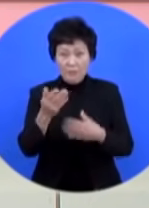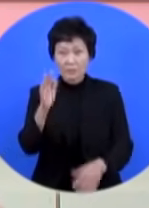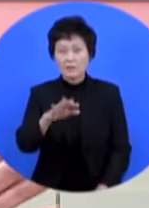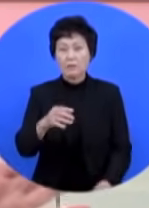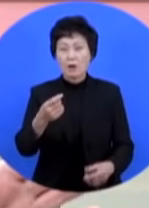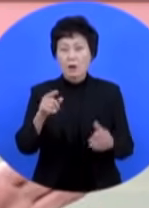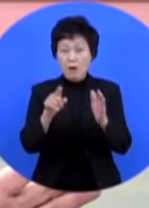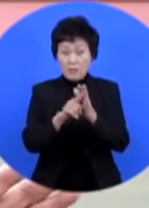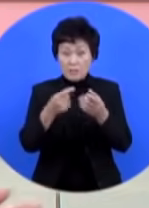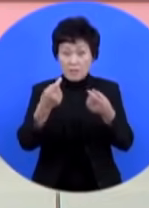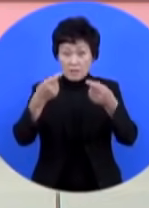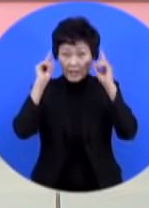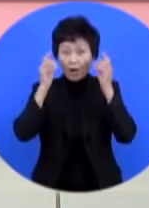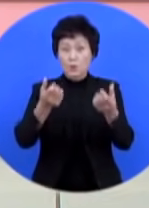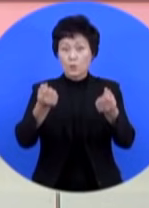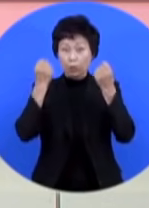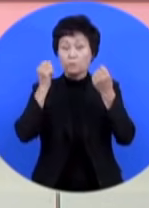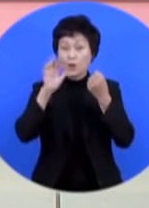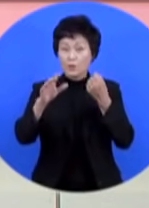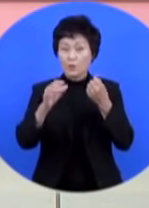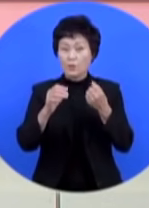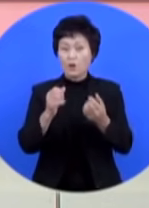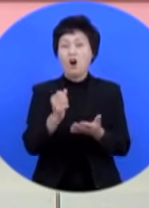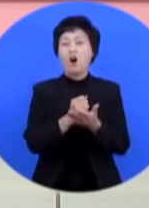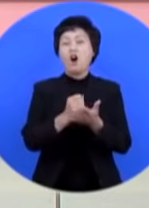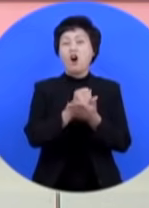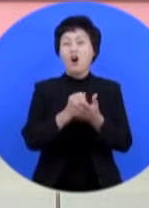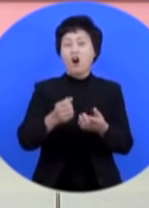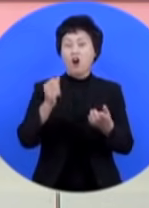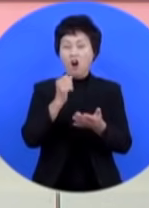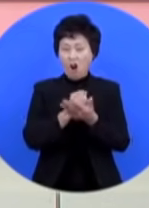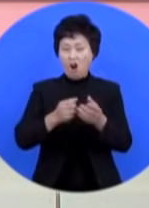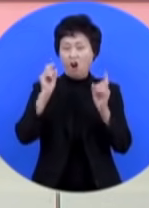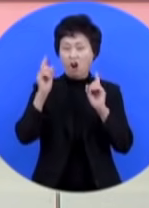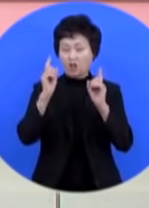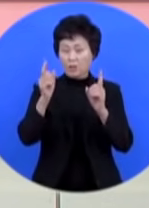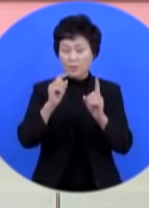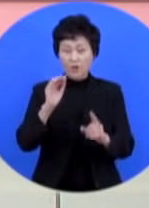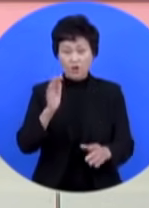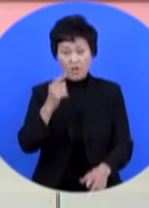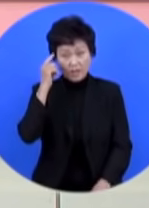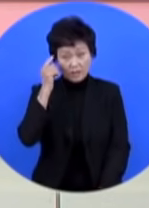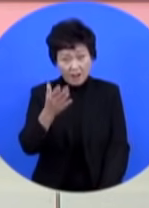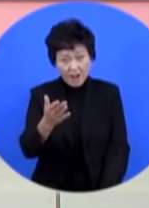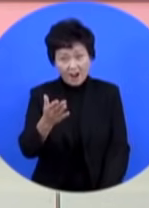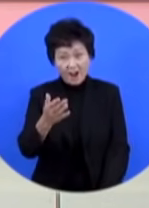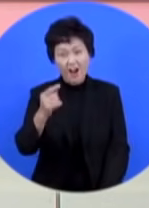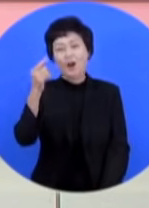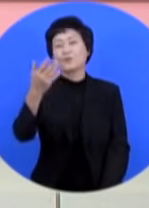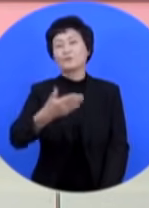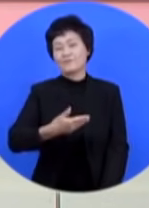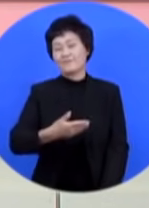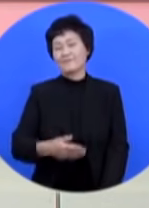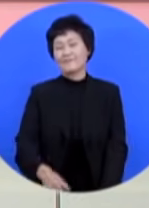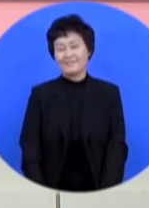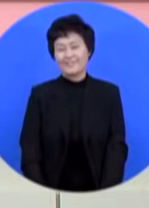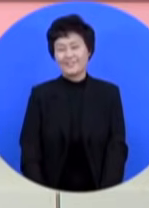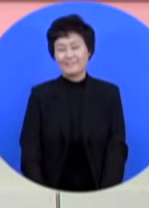아, 너무 그 교회에 대해서 모르시는 야, 분이었기 진짜 때문에 모르시는구나. 그렇게 말씀을 하셨습니다.